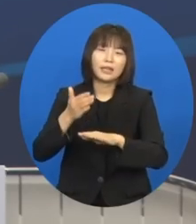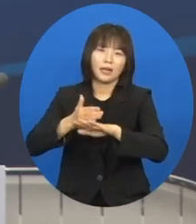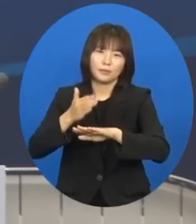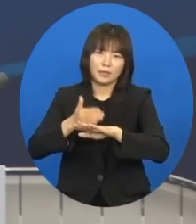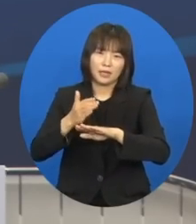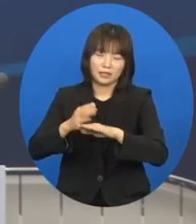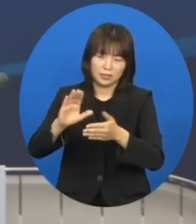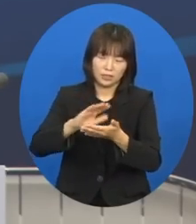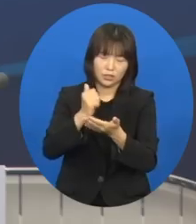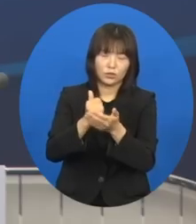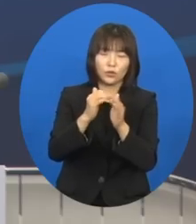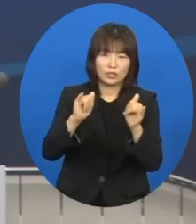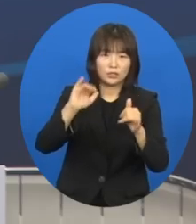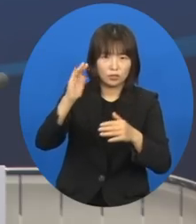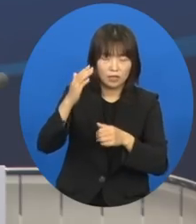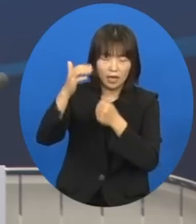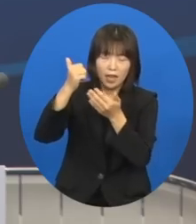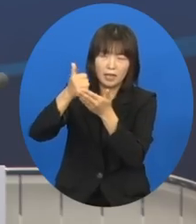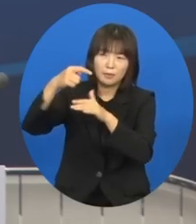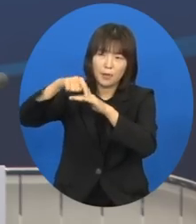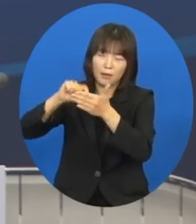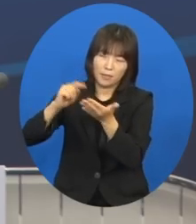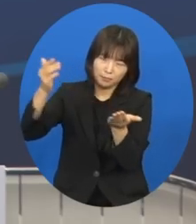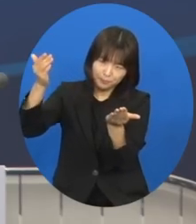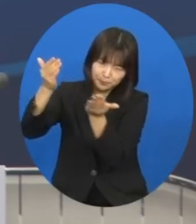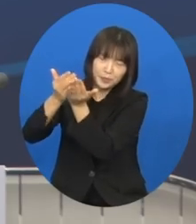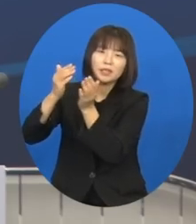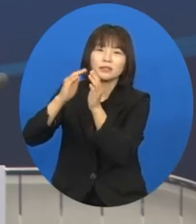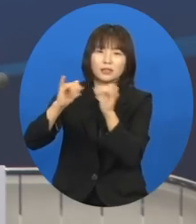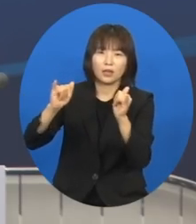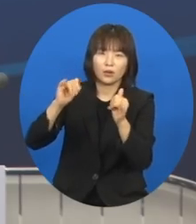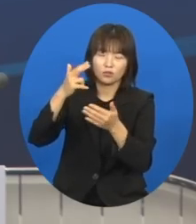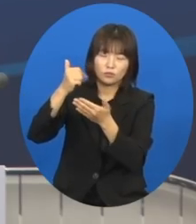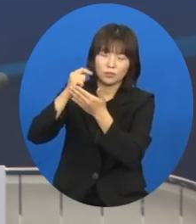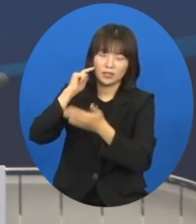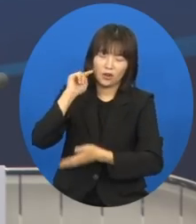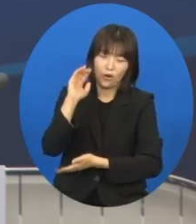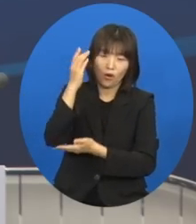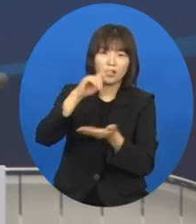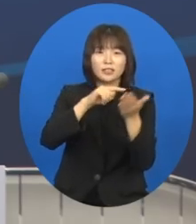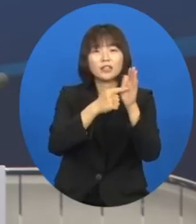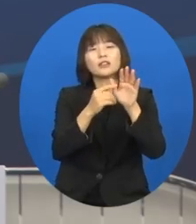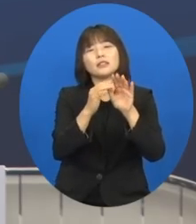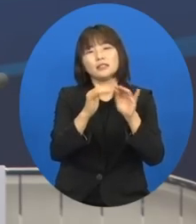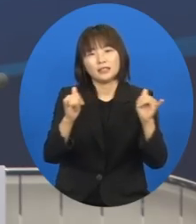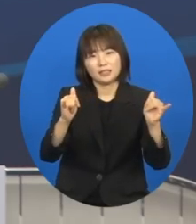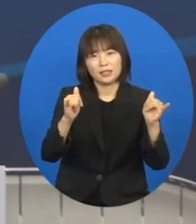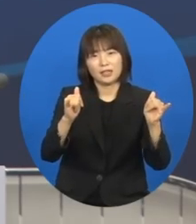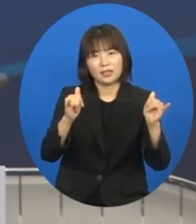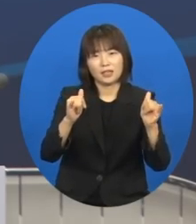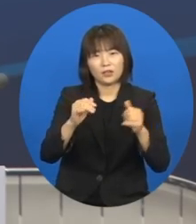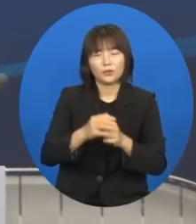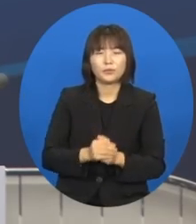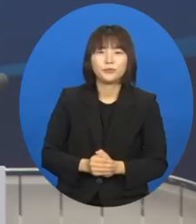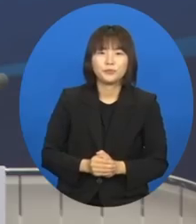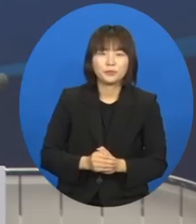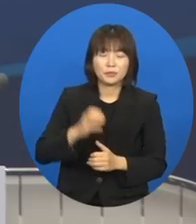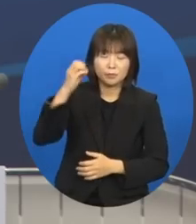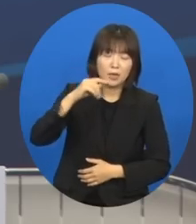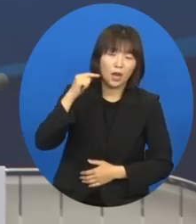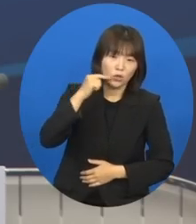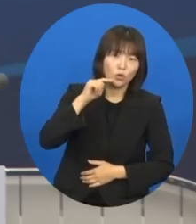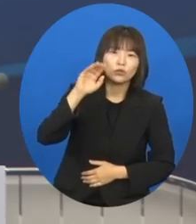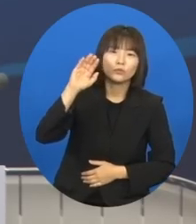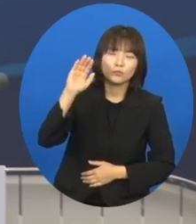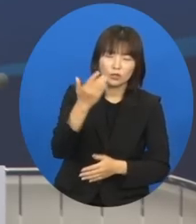돼서 하나님 마음에 합한 자로, 주님의 영광을 드러나는 자로, 탁월성을 보이는 그리스도로, 빛과 소금이 될 수